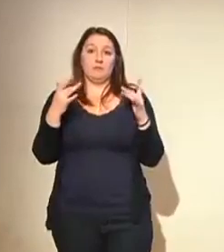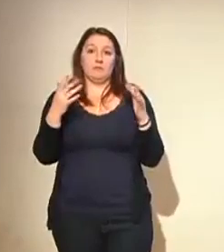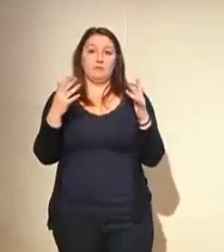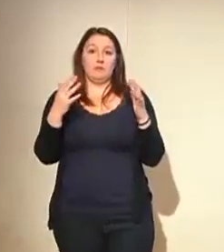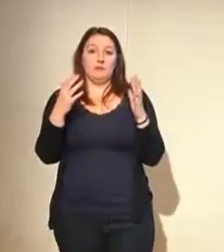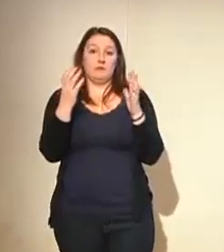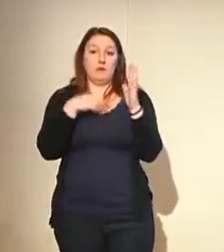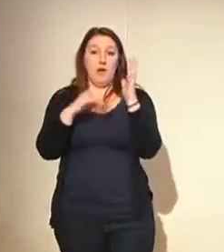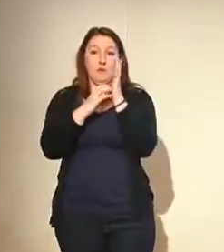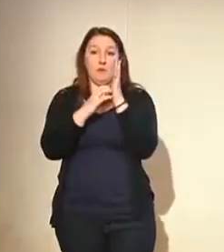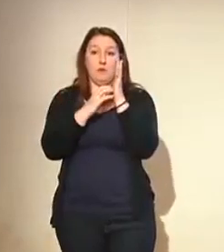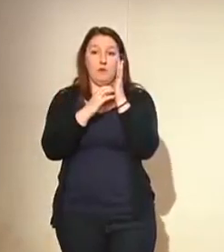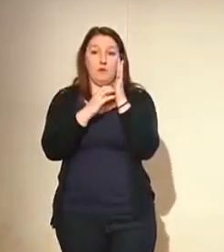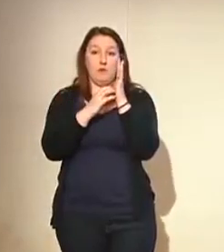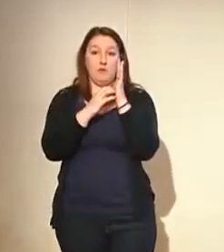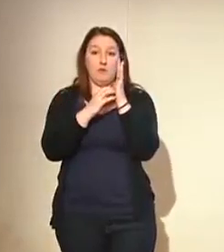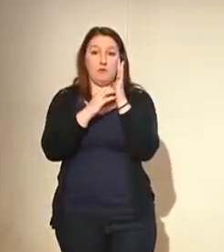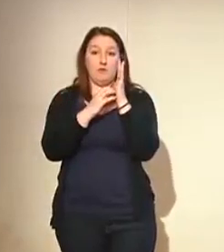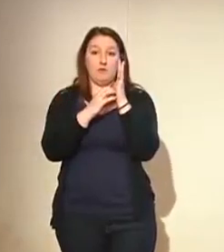est donc